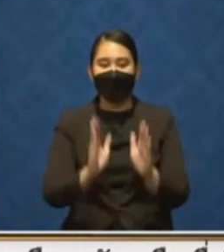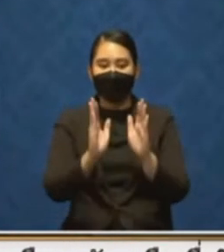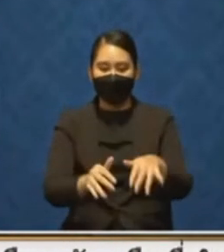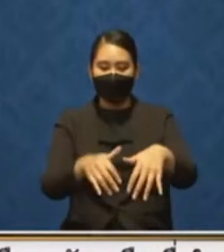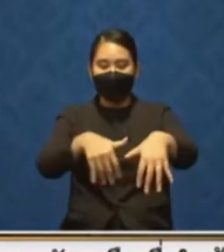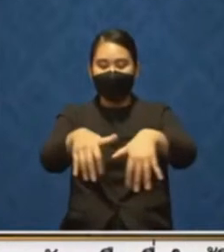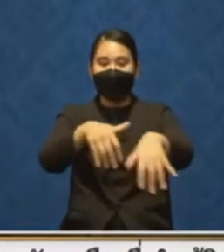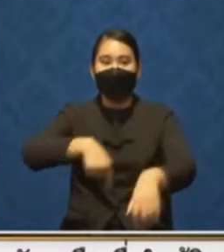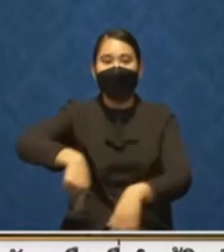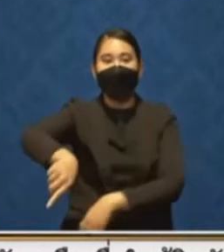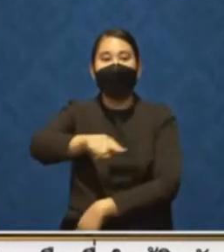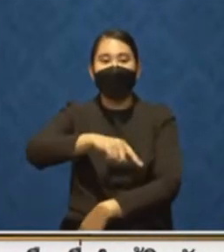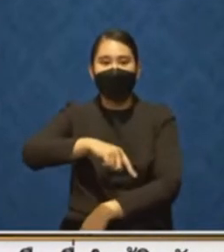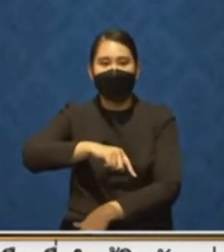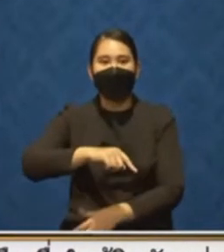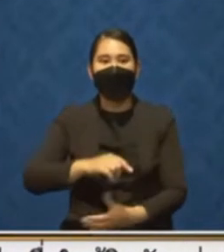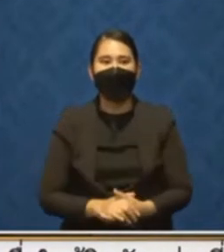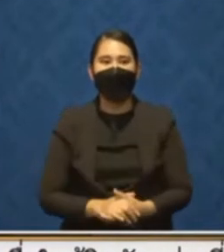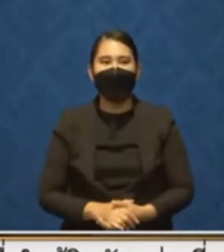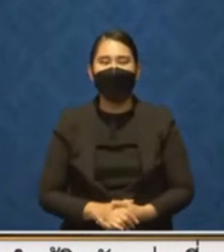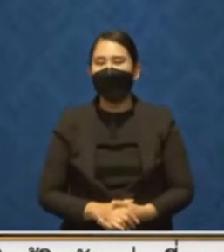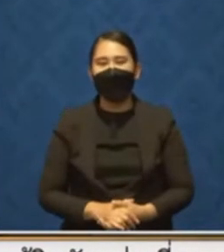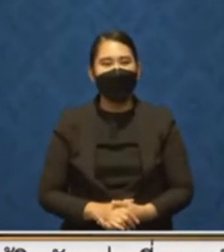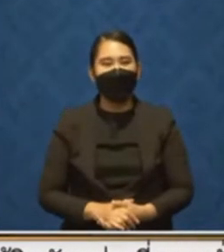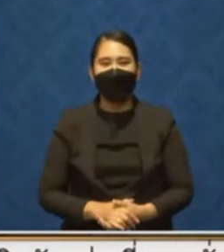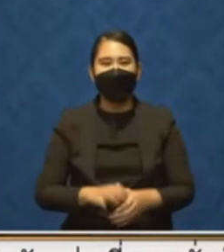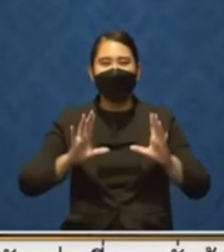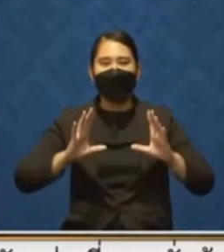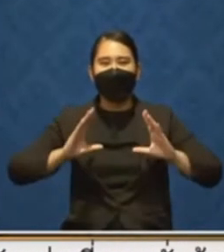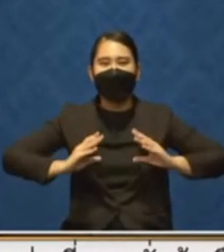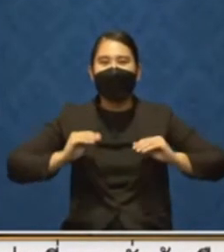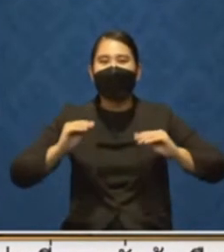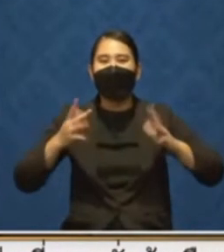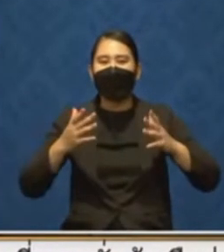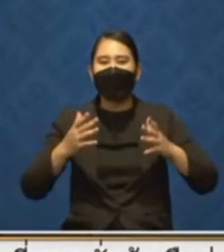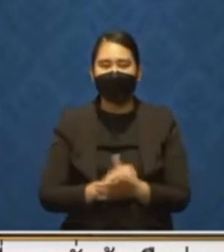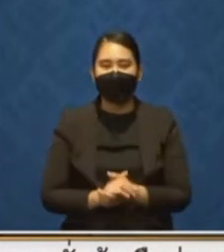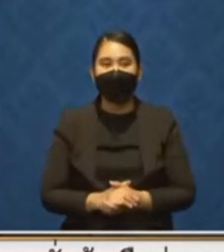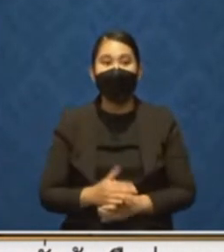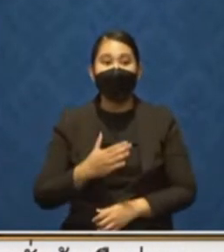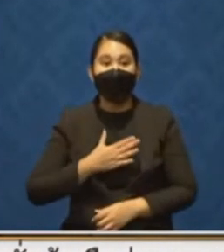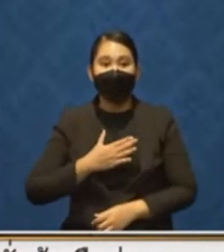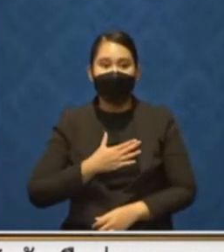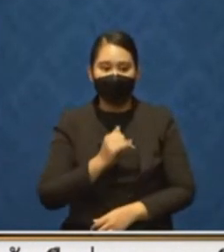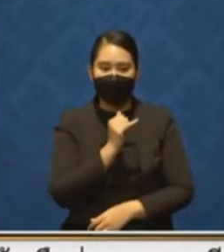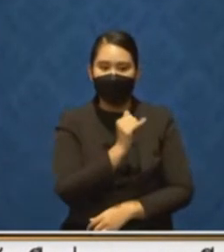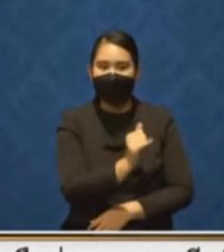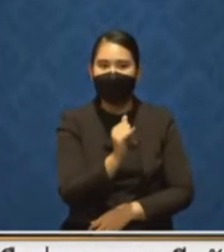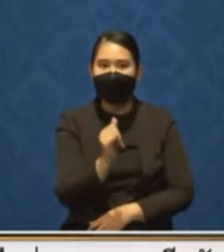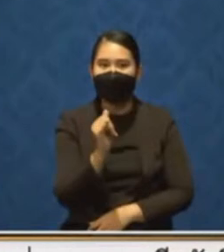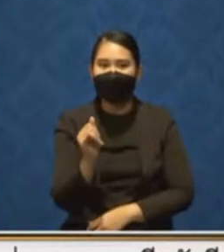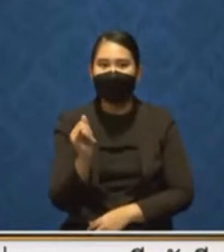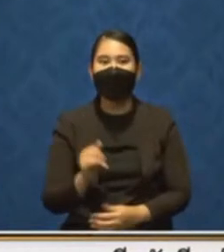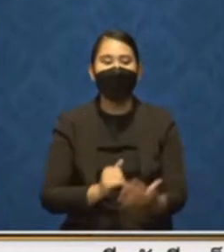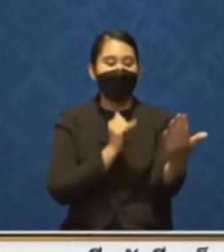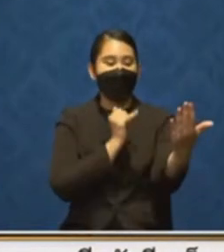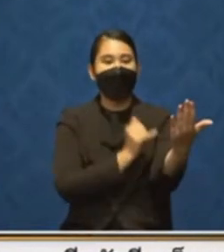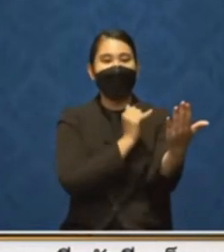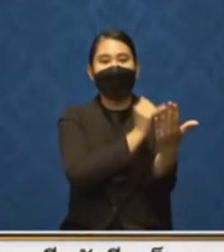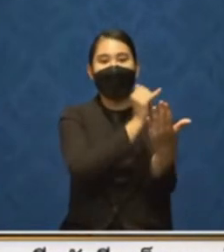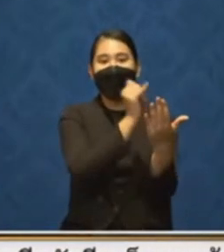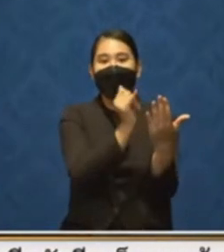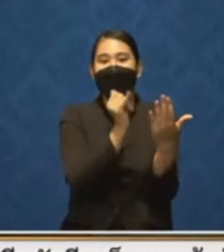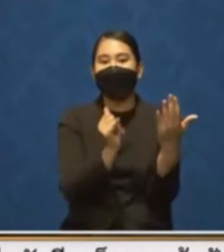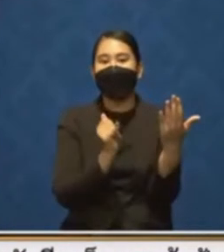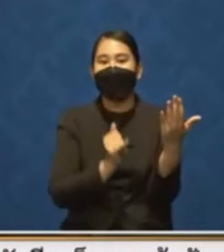ชนเนี่ยไม่มีใครยอมรับได้นะครับผมลงพื้นที่ไปหาเสียงทุกพื้นที่ในประเทศ